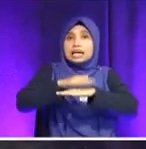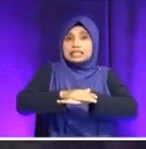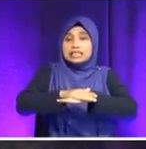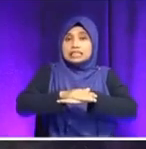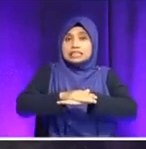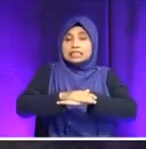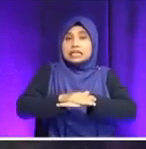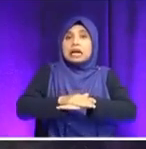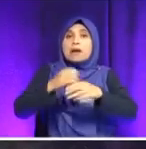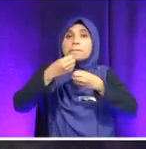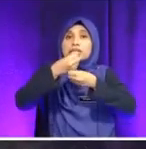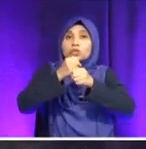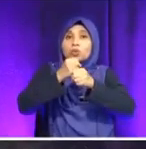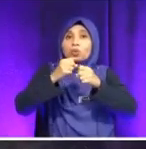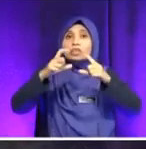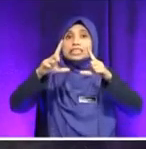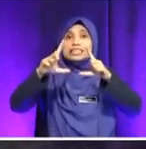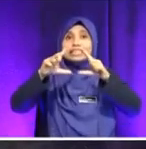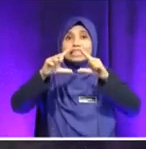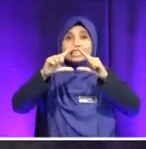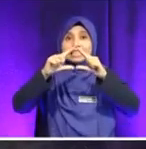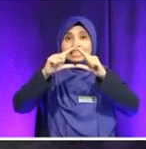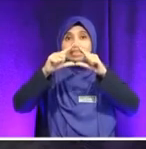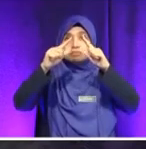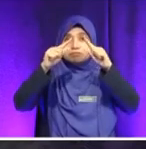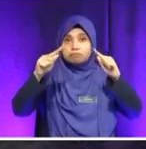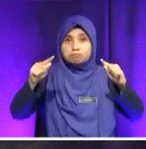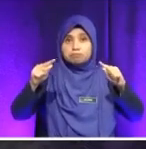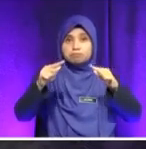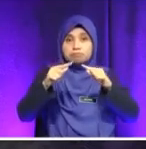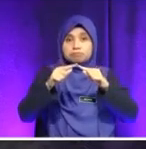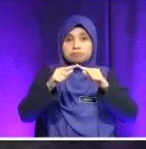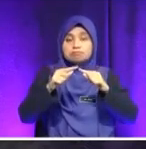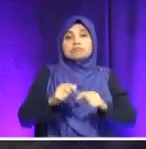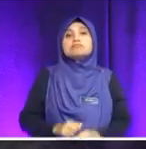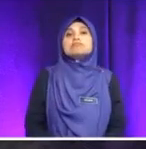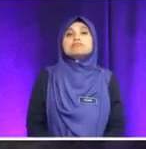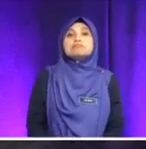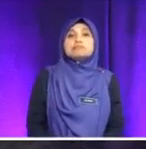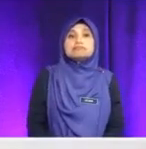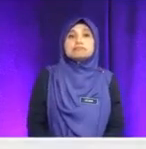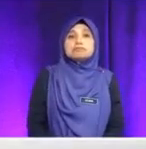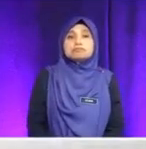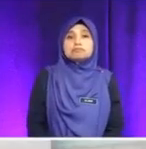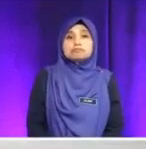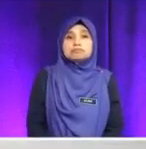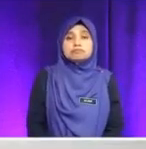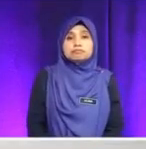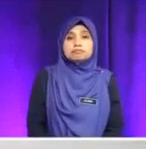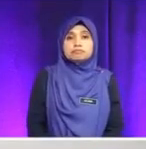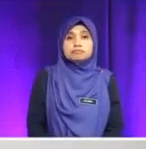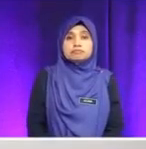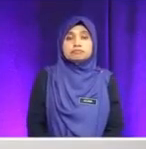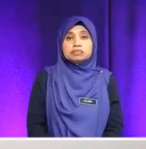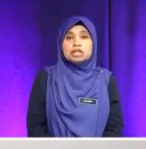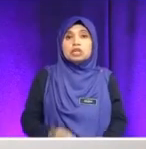tiga. Okey, bermaksud dia berbentuk seperti ini. Segi tiga. Baik, cikgu. Okey.